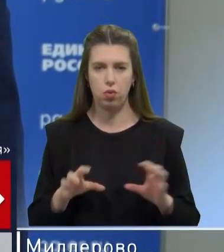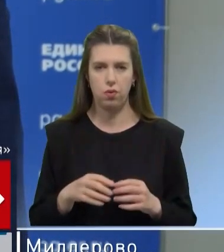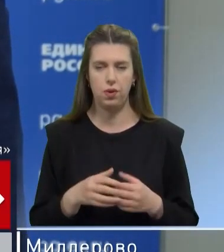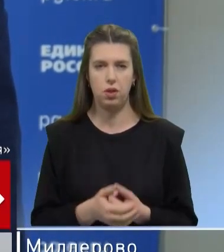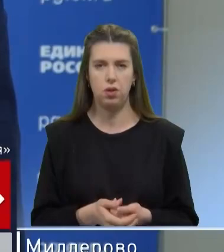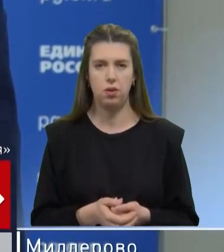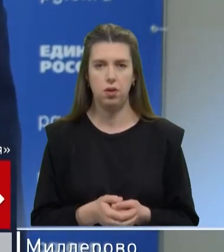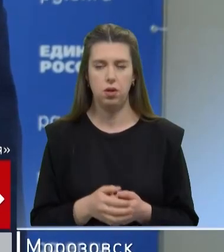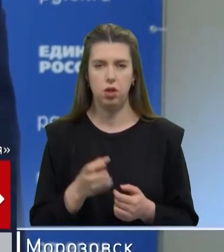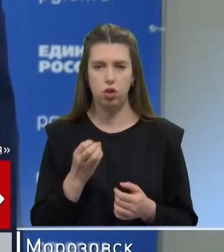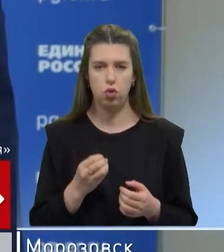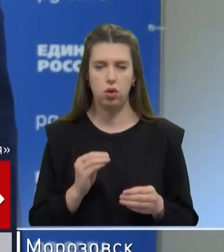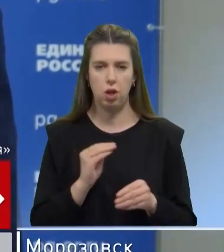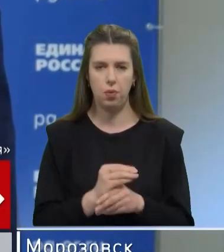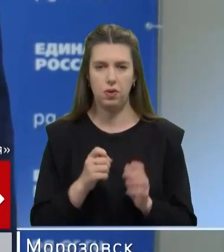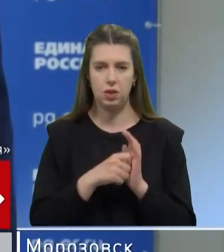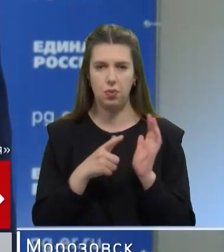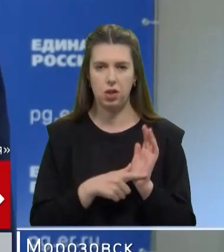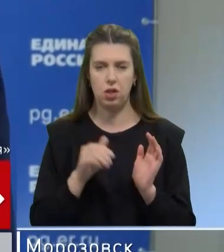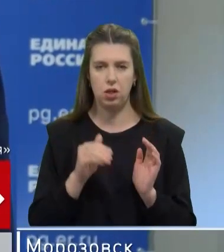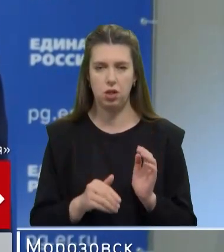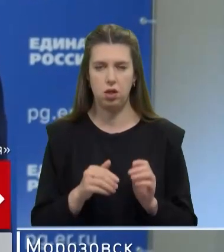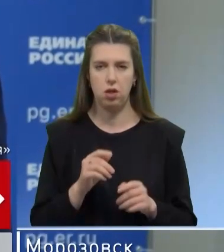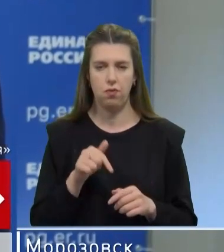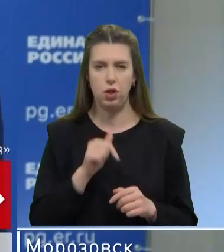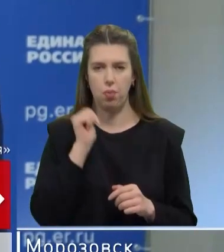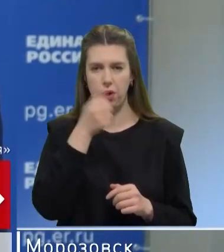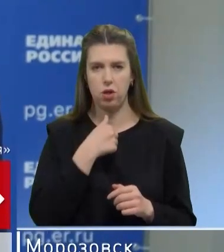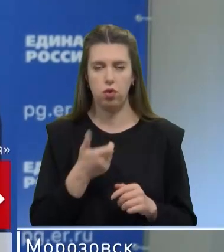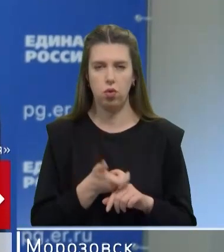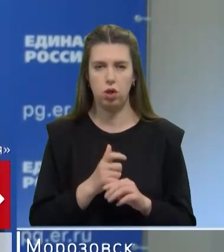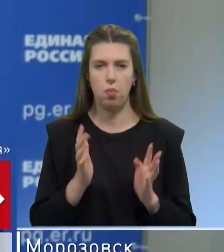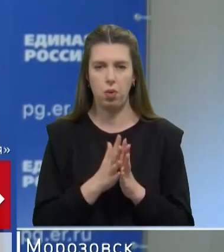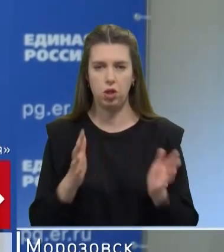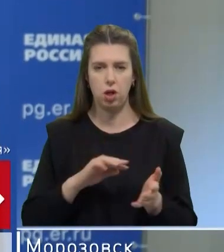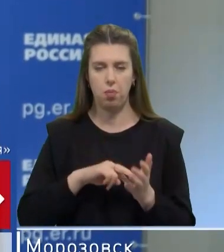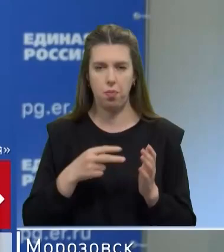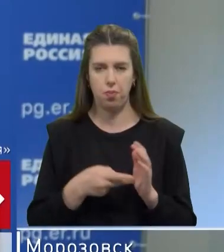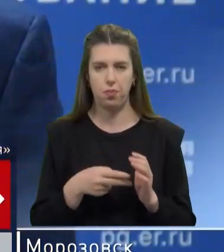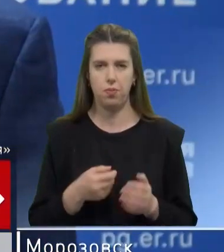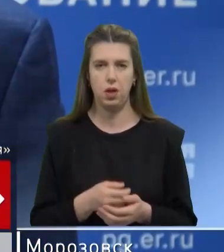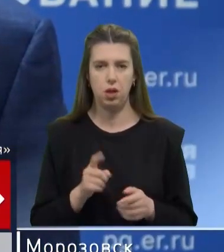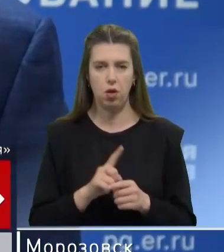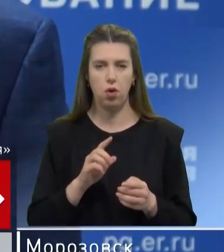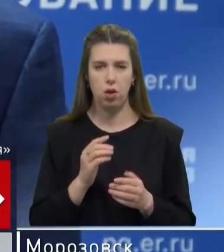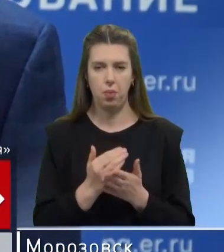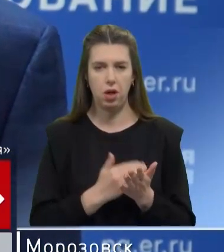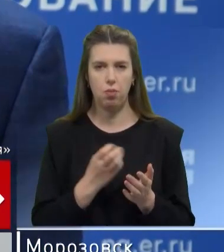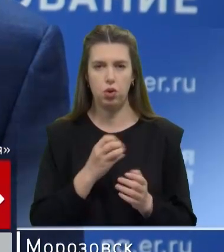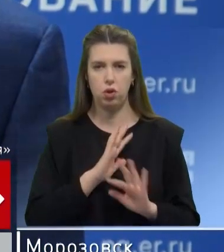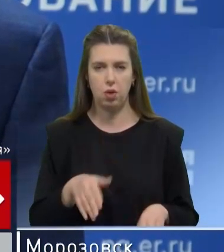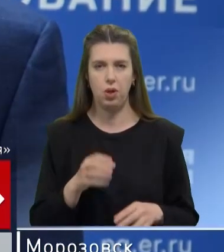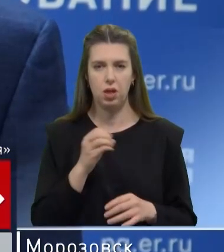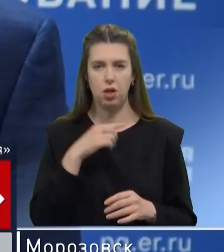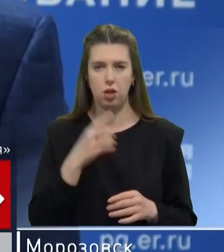возможность газифицировать еще порядка 17 тысяч абонентов в этом году. Это очень большая программа. Такой программы не было никогда. Депутатов от «Единой России»